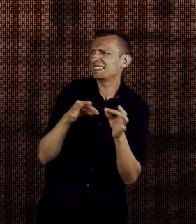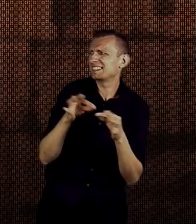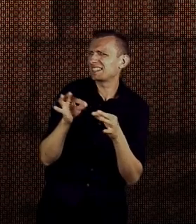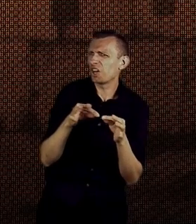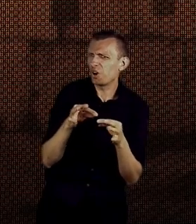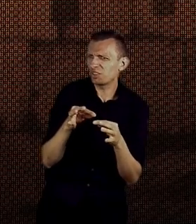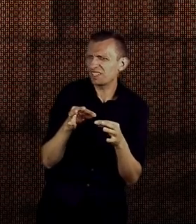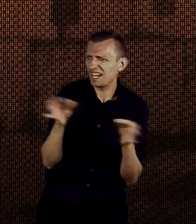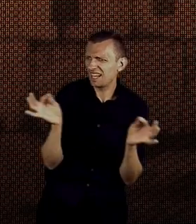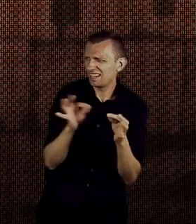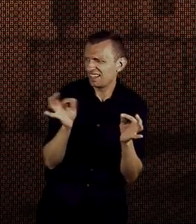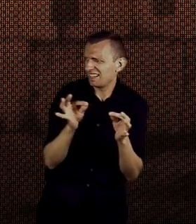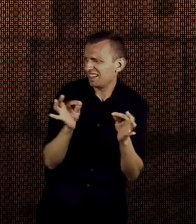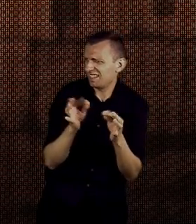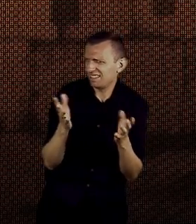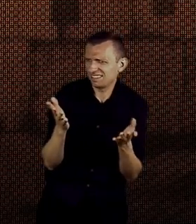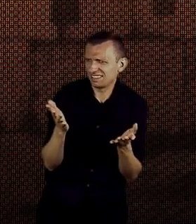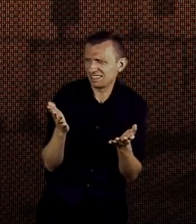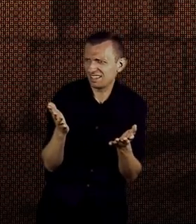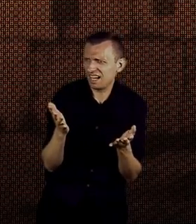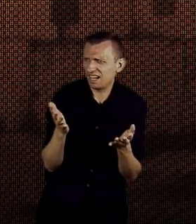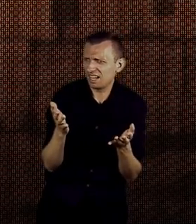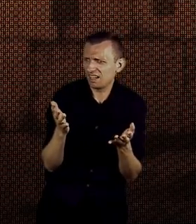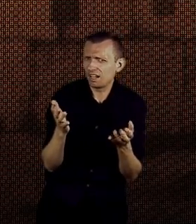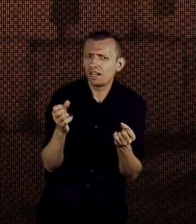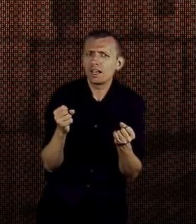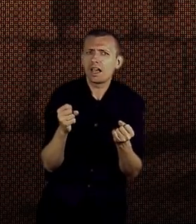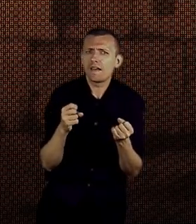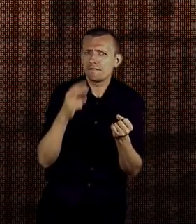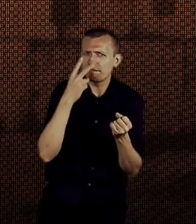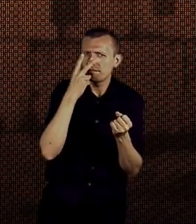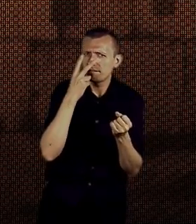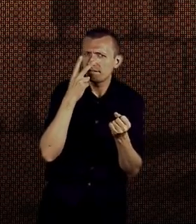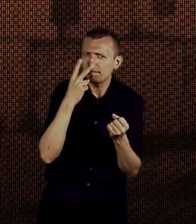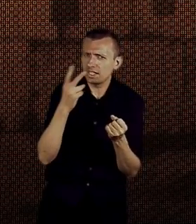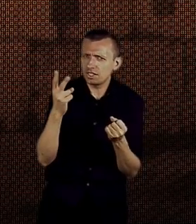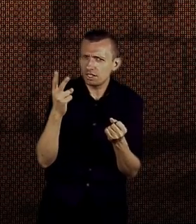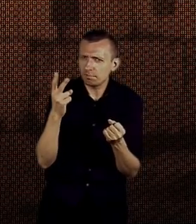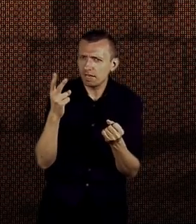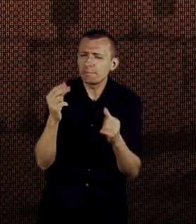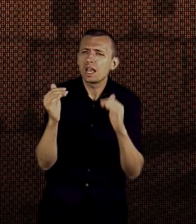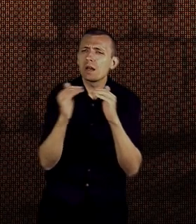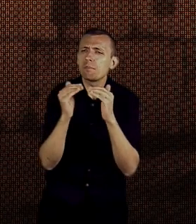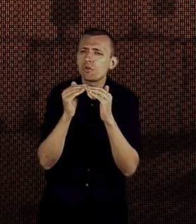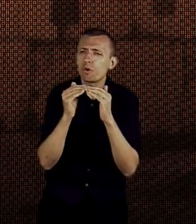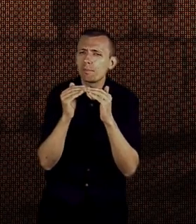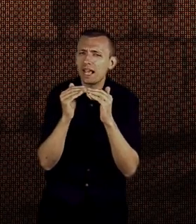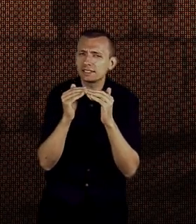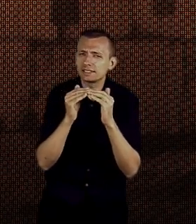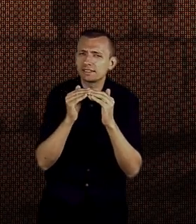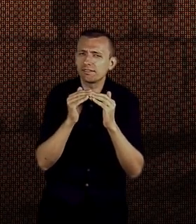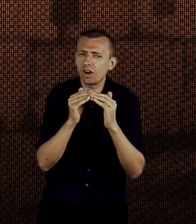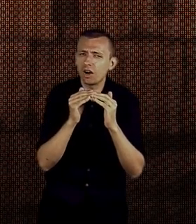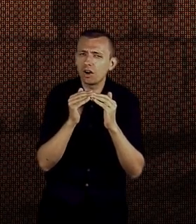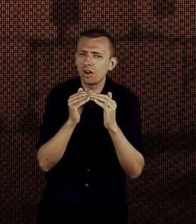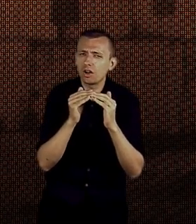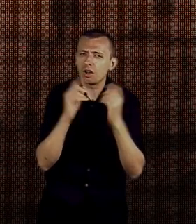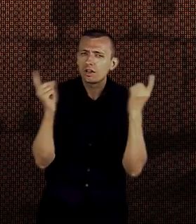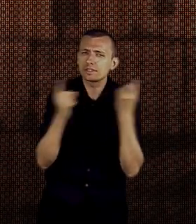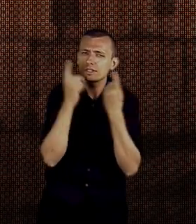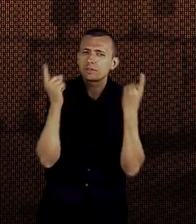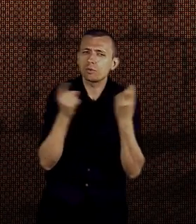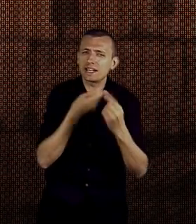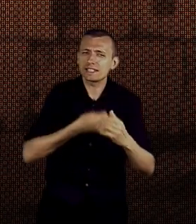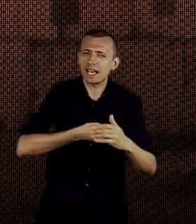widzimy obraz śmierci i zmartwychwstania Pana Jezusa Chrystusa. W historii ofiary z